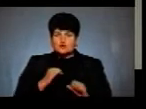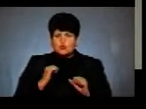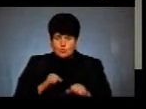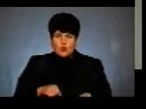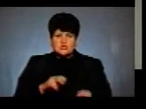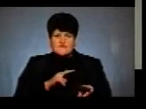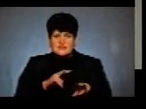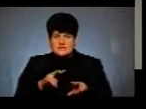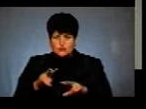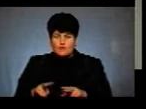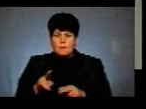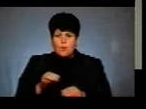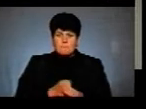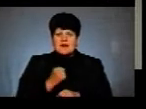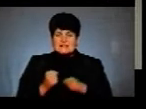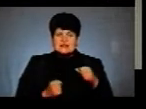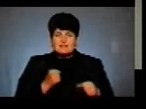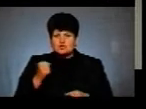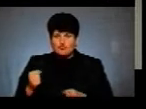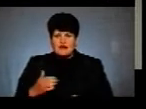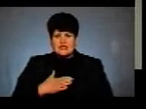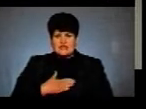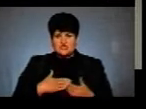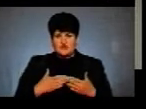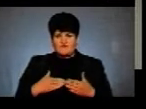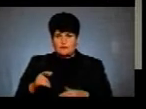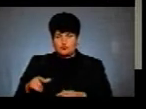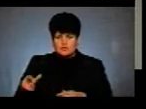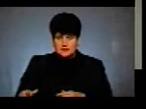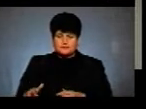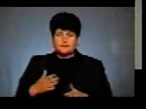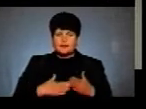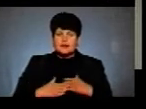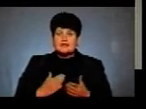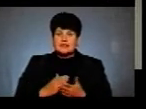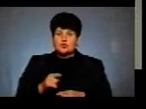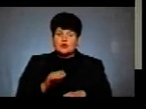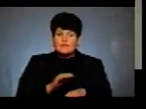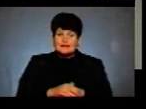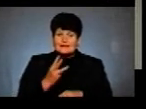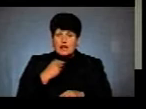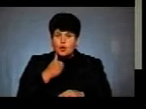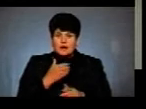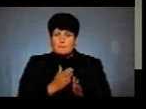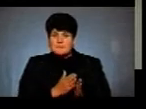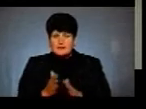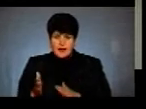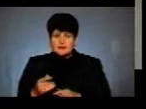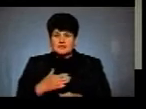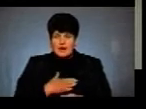відслідкувати по працевлаштуванню наших випускників. І відрадним є той факт, 3 роки підряд наш